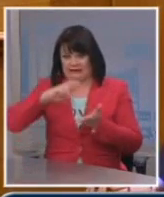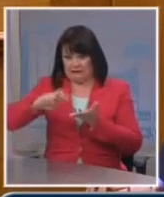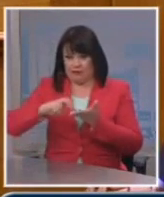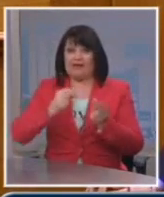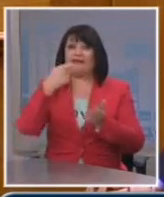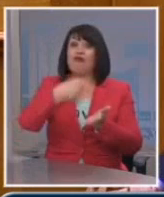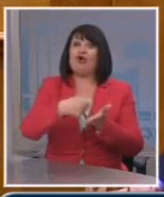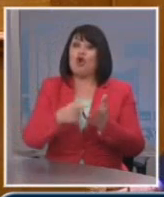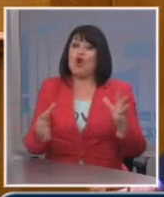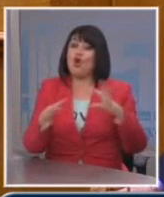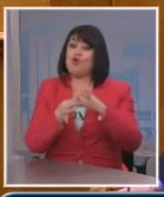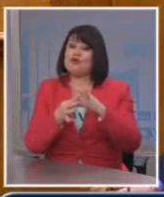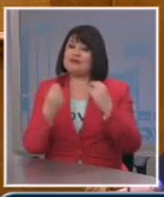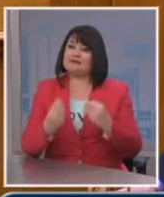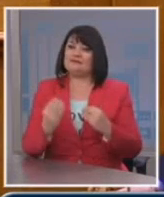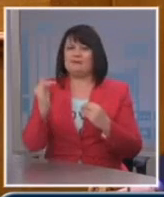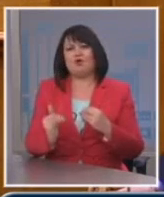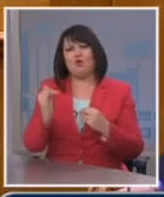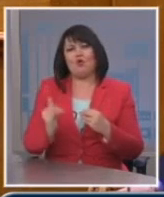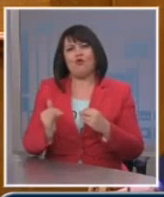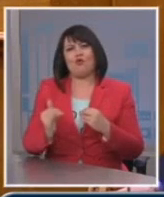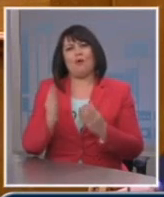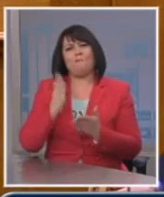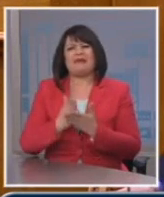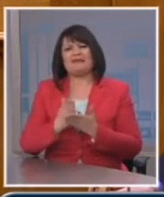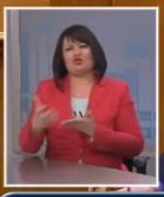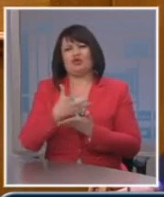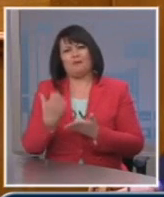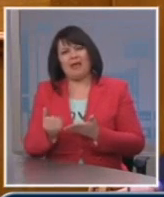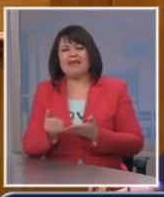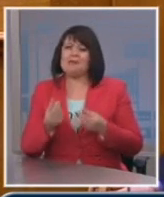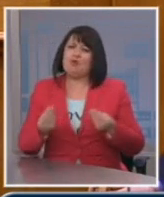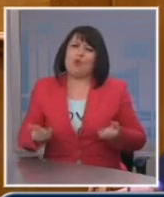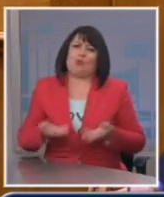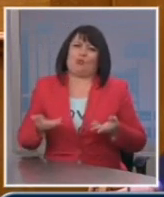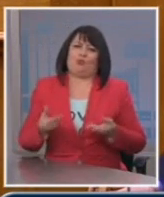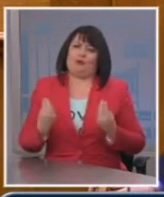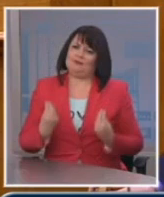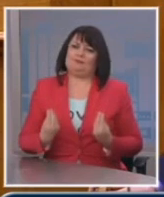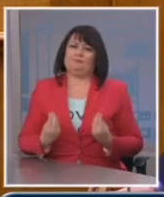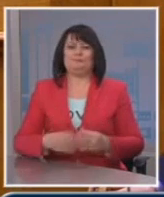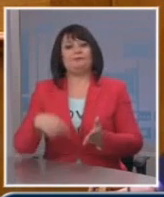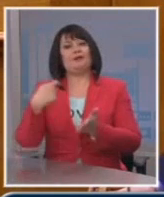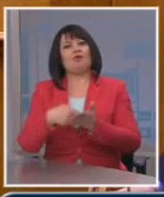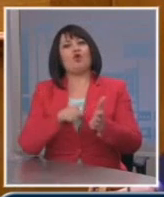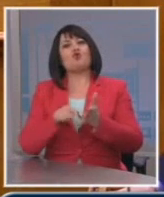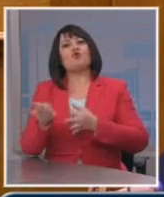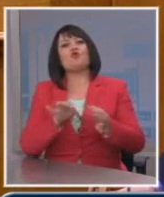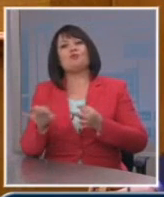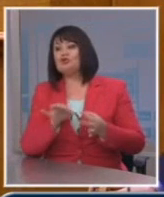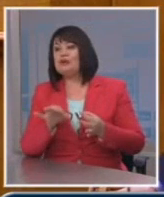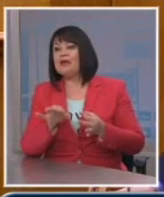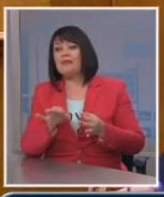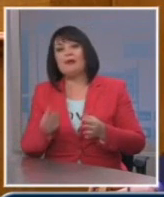να είναι ευνοϊκό για τα χαμηλά και μεσαία εισοδήματα. Το φορολογικό νομοσχέδιο έρχεται